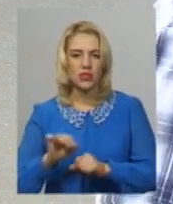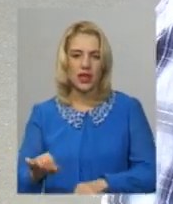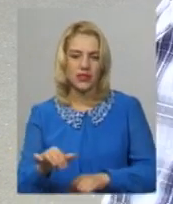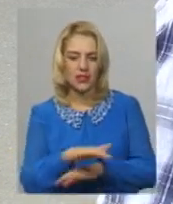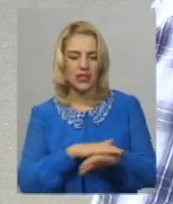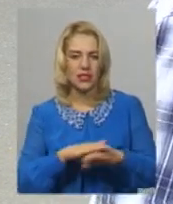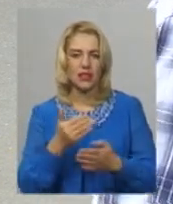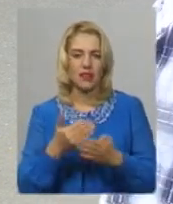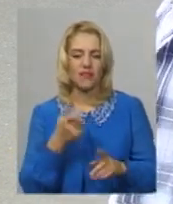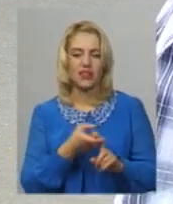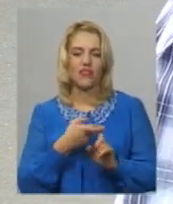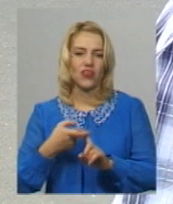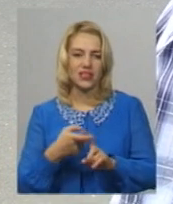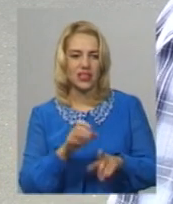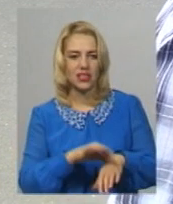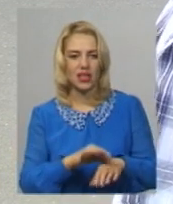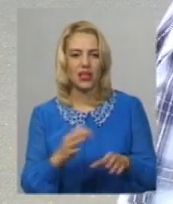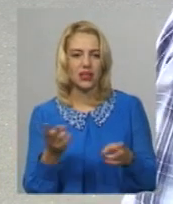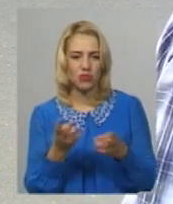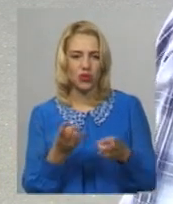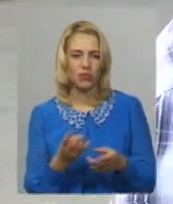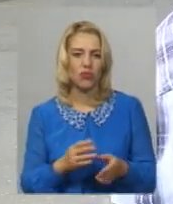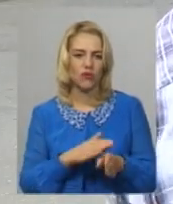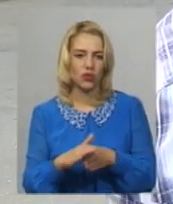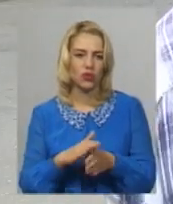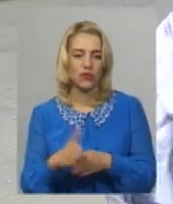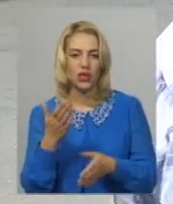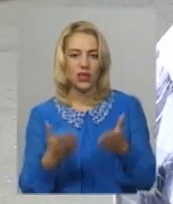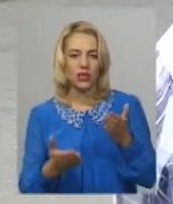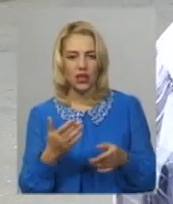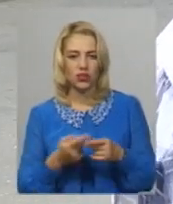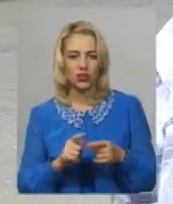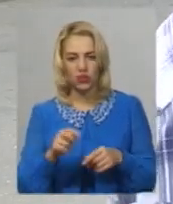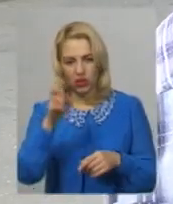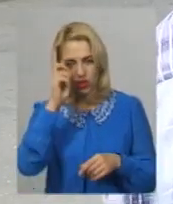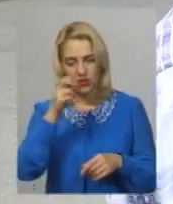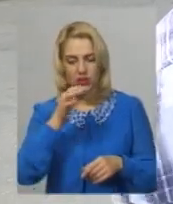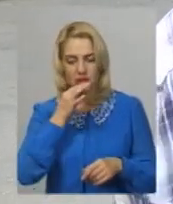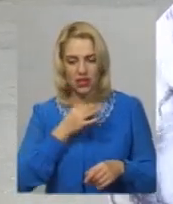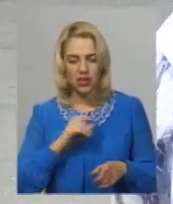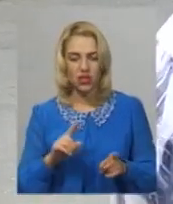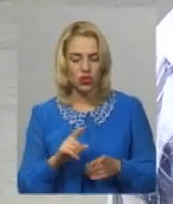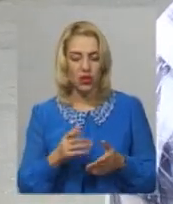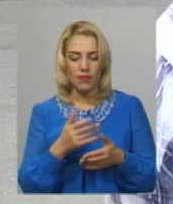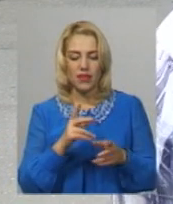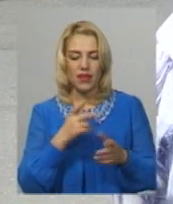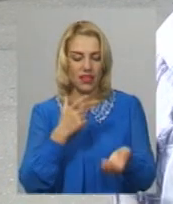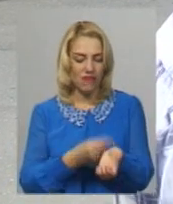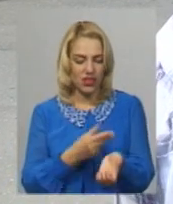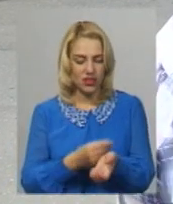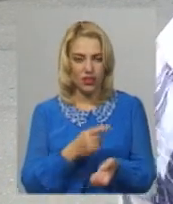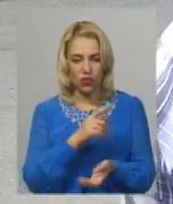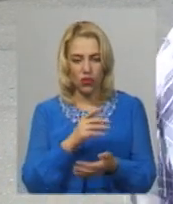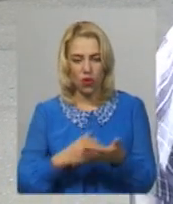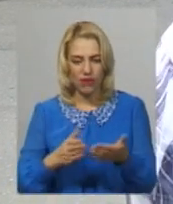інфекційних захворювань, які потрібно виконувати. Якщо загальнодержавна сказала, що ми невакцинованих не будемо